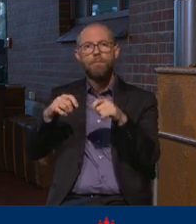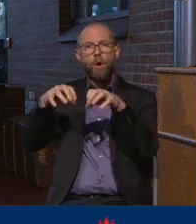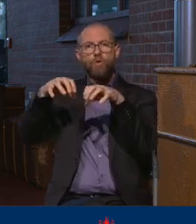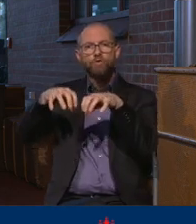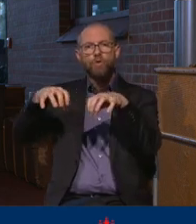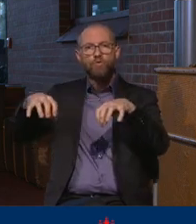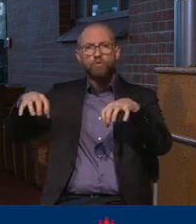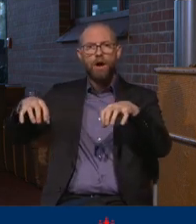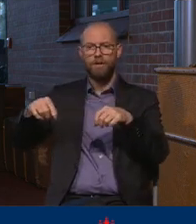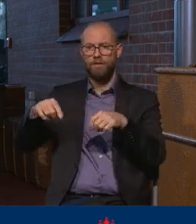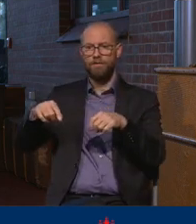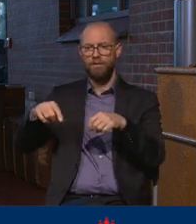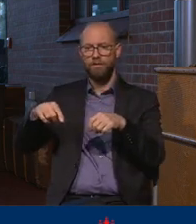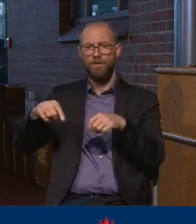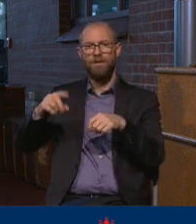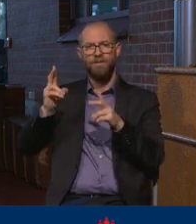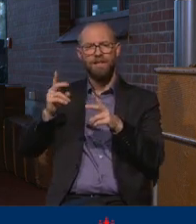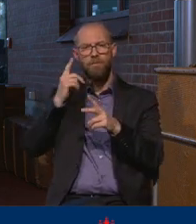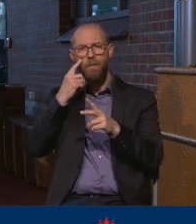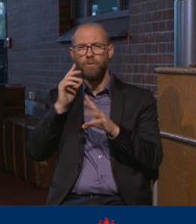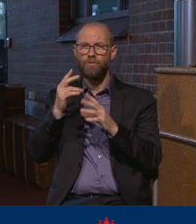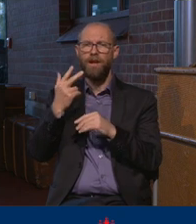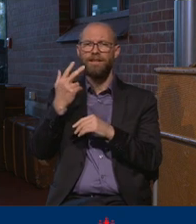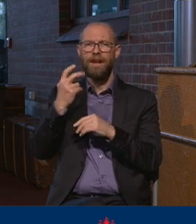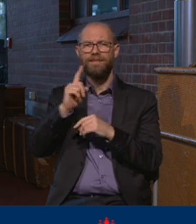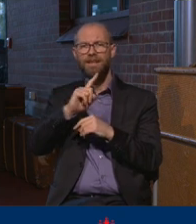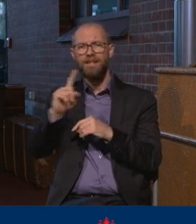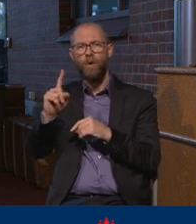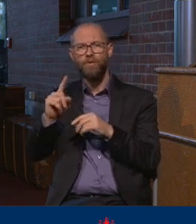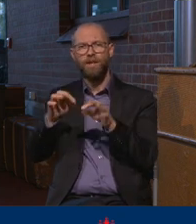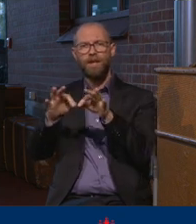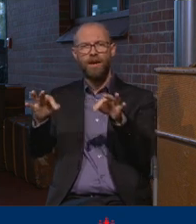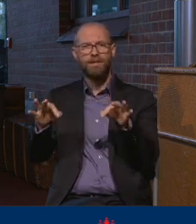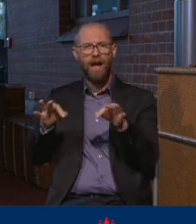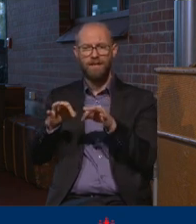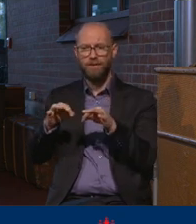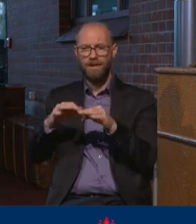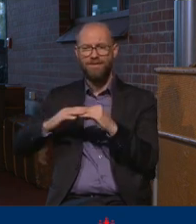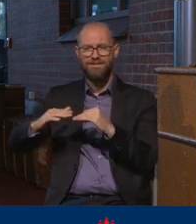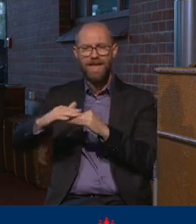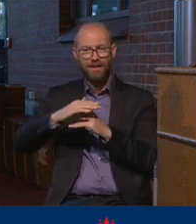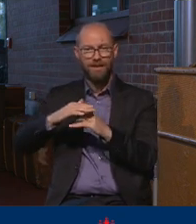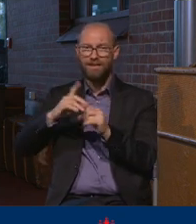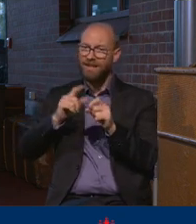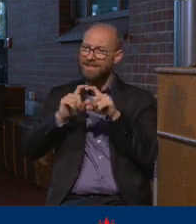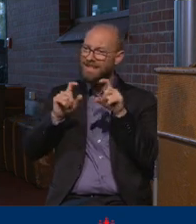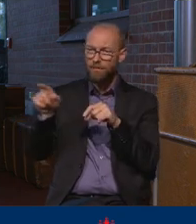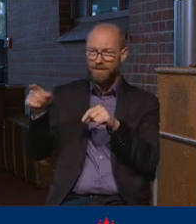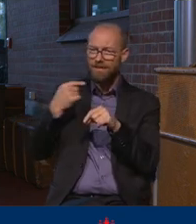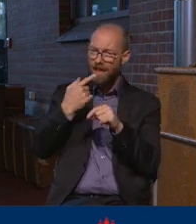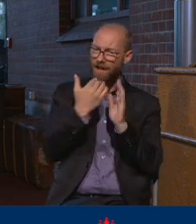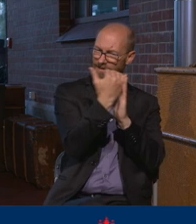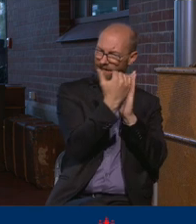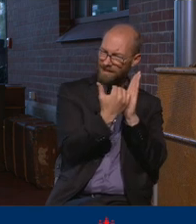da sind ich glaube im moment liegen wir bei 30.000 quadratmeter möglicher fläche da sind all diese themen die sie auf